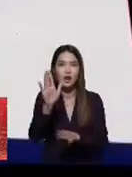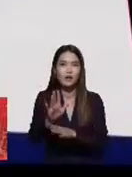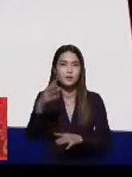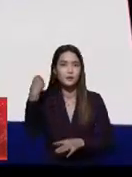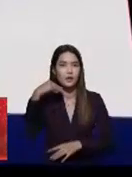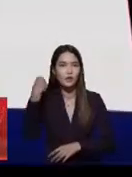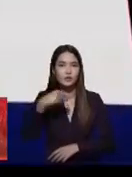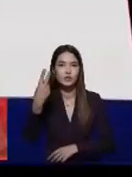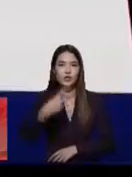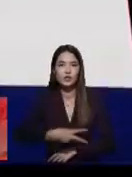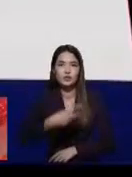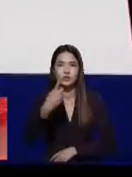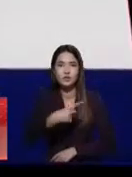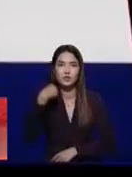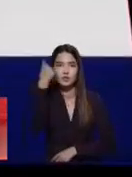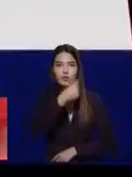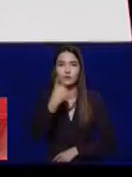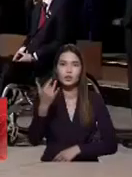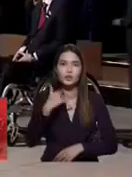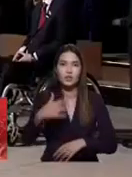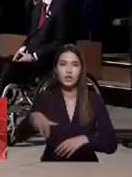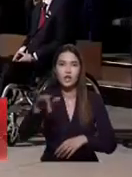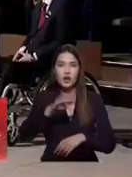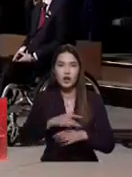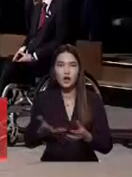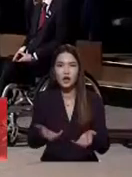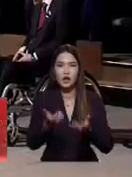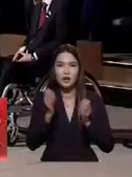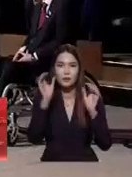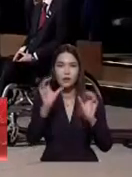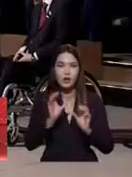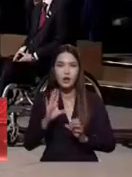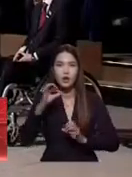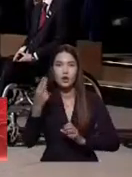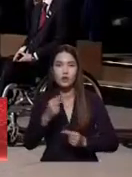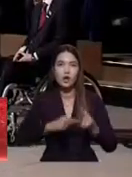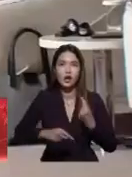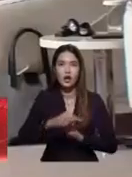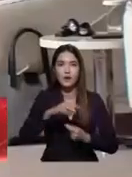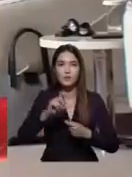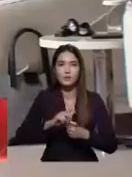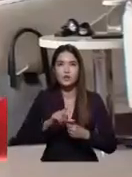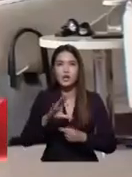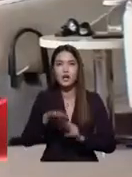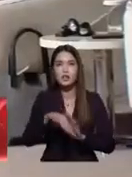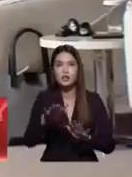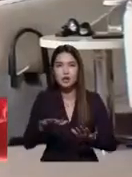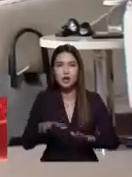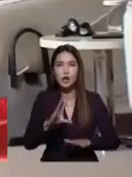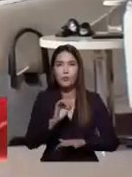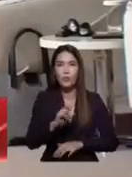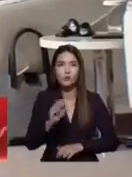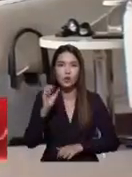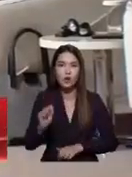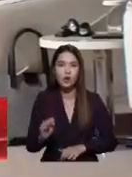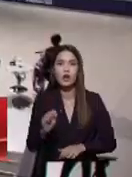Касым-Жомарта Токаева в 2021 году в нашей республике принят закон о соцпредпринимательстве. По словам спикера Сената Маулина Ашимбаева, в реестр